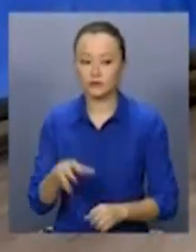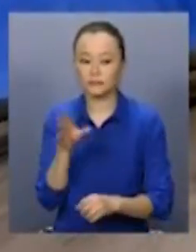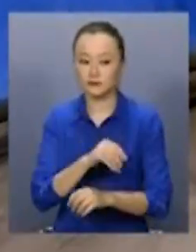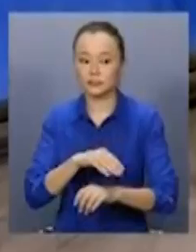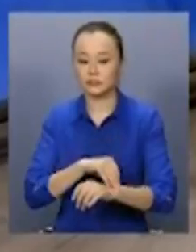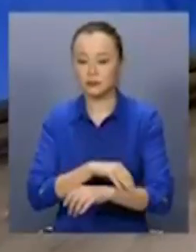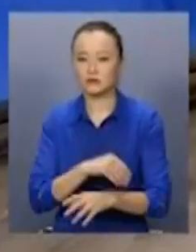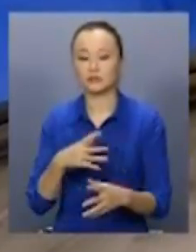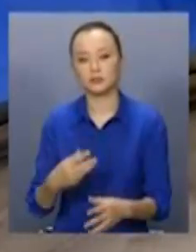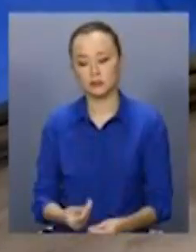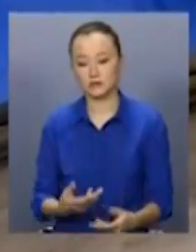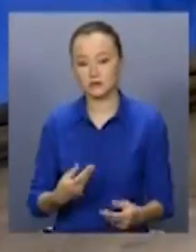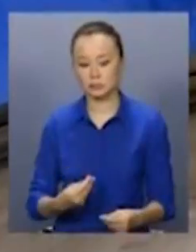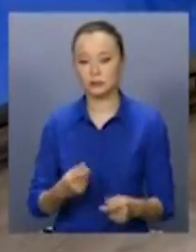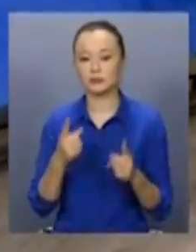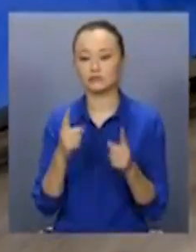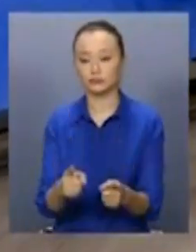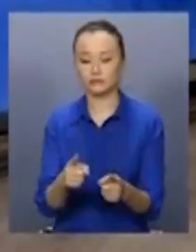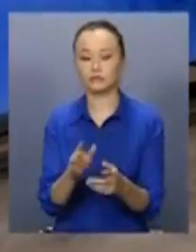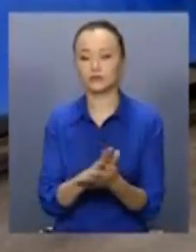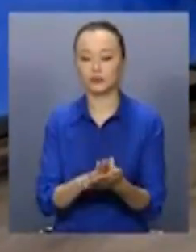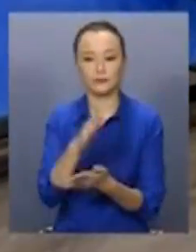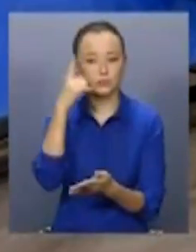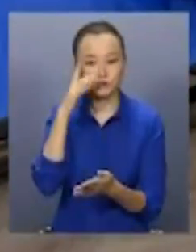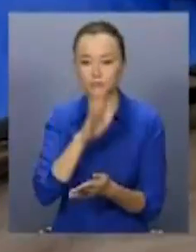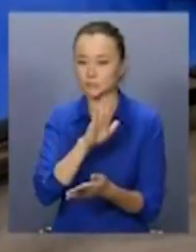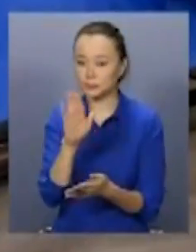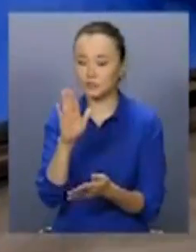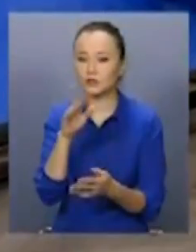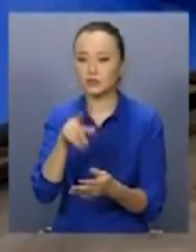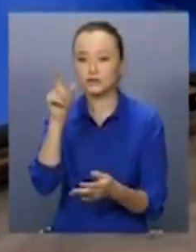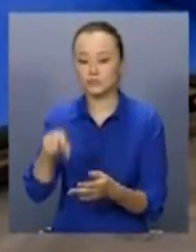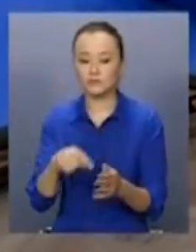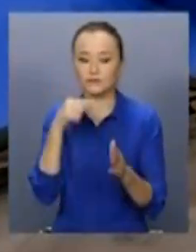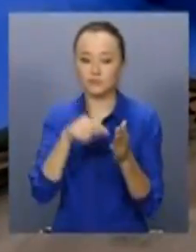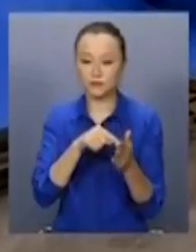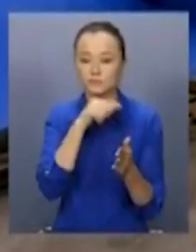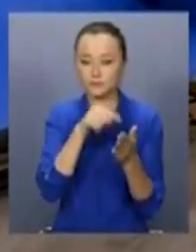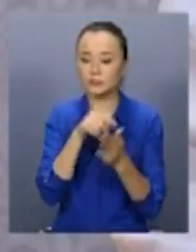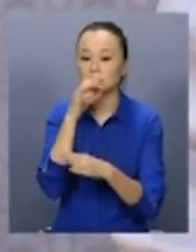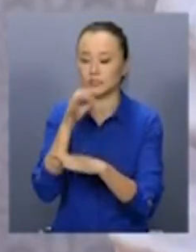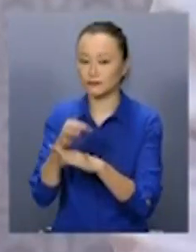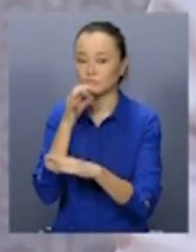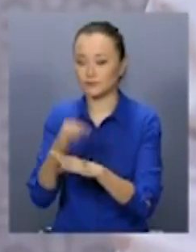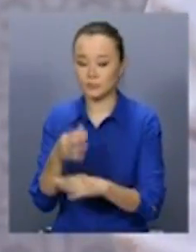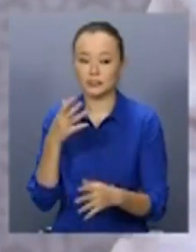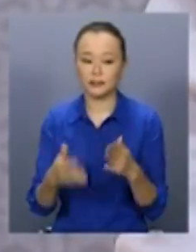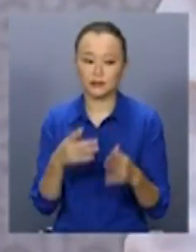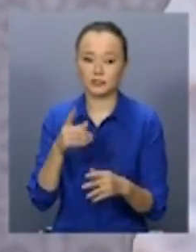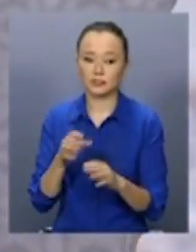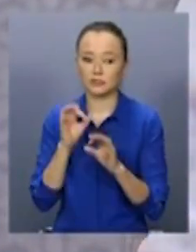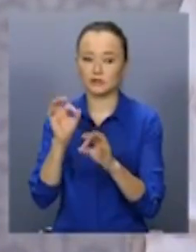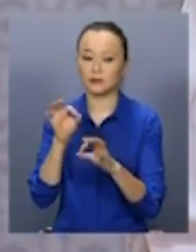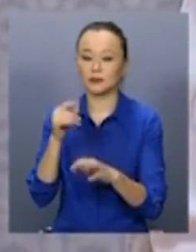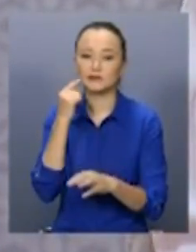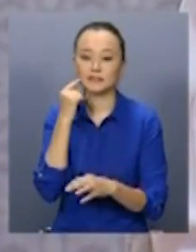еттері бос болып, болып жатады, ештеңе ойламайды, бірақ та сол жаңағы маманның сұрақ қойған сұрақтарына жауап береді. Е болмаса соны айтуға ұялатын